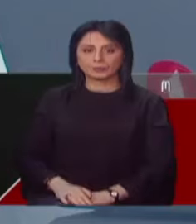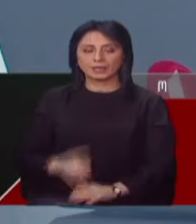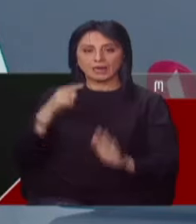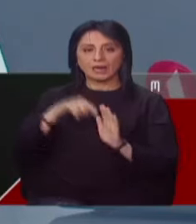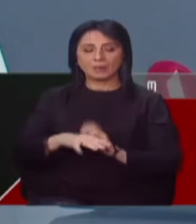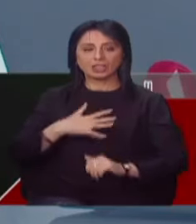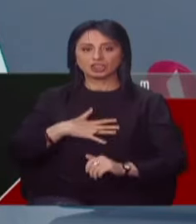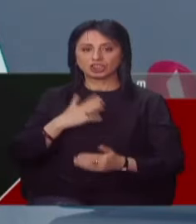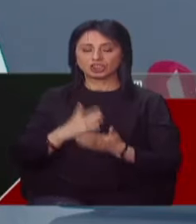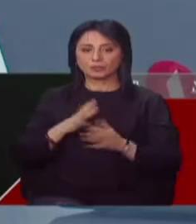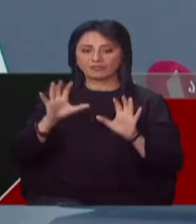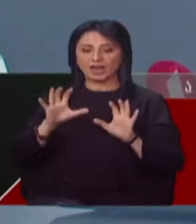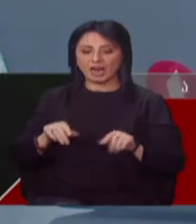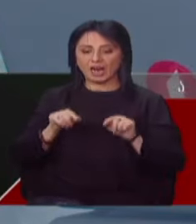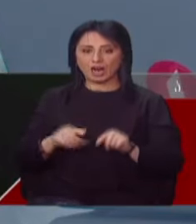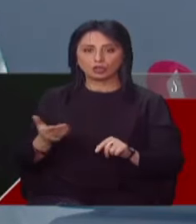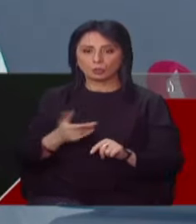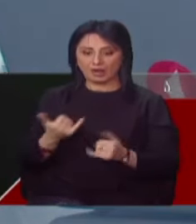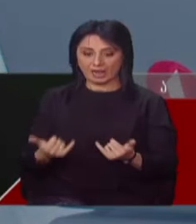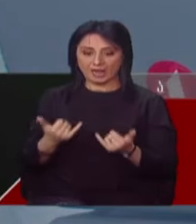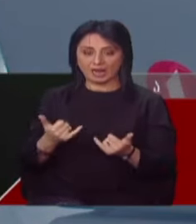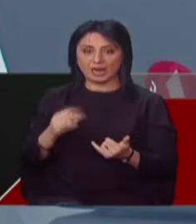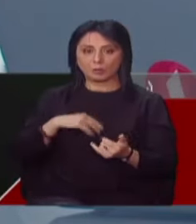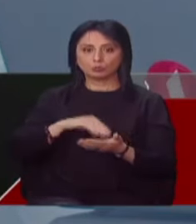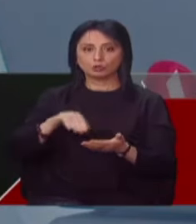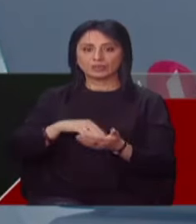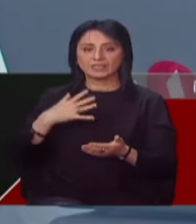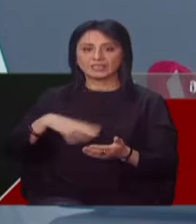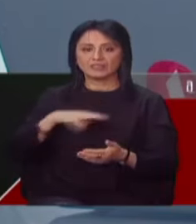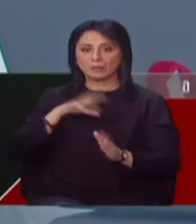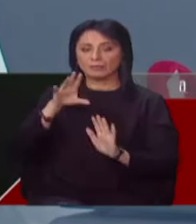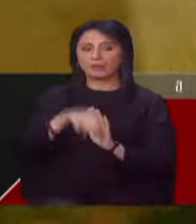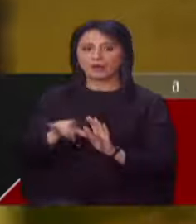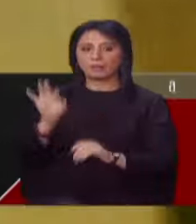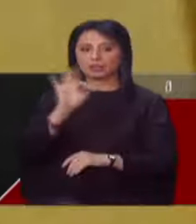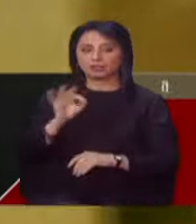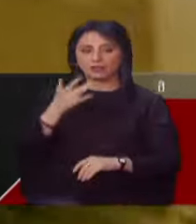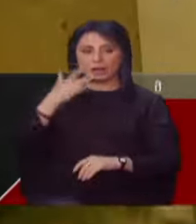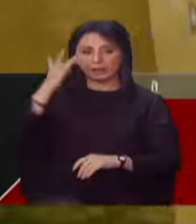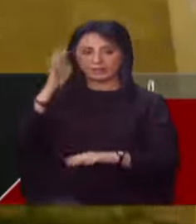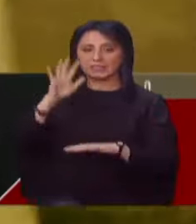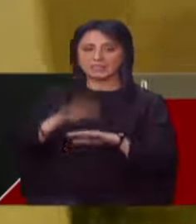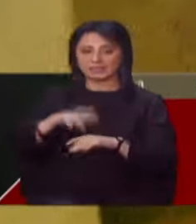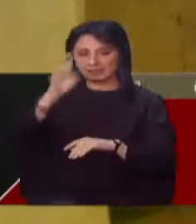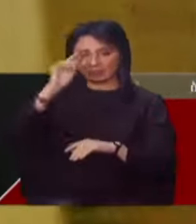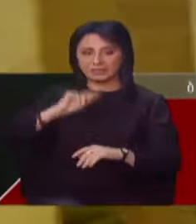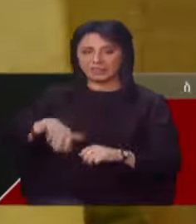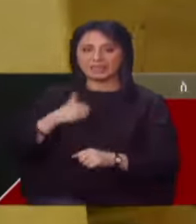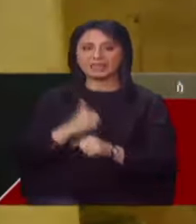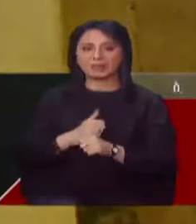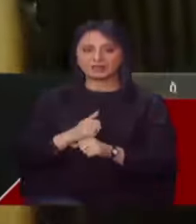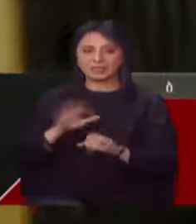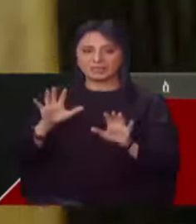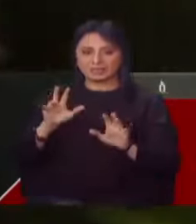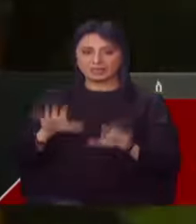ღმად ვარ ჩეშფოთებულები კანონმდებლობით, რომელიც ამჟამად მუშავდება საქართველოს პარლამენტში. ამის შესახებ შეერთებული შტატების სახელმწიფო დეპარტამენტის